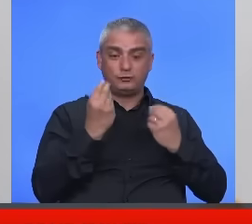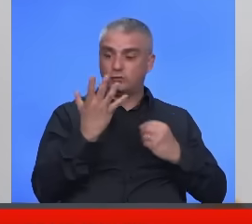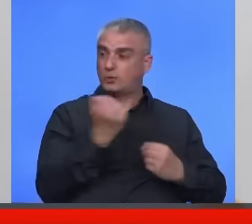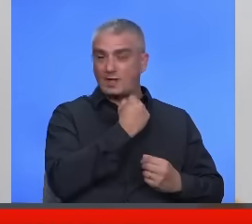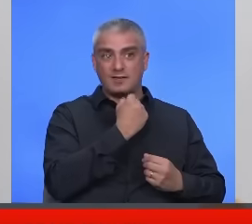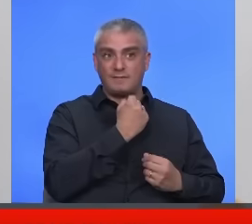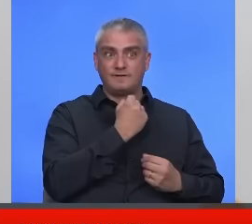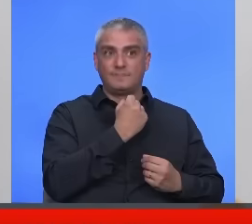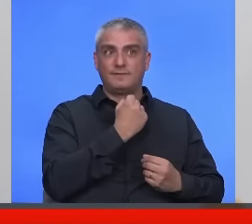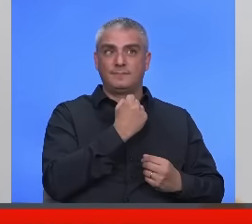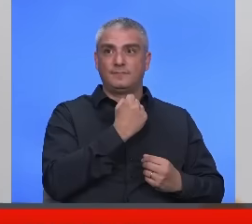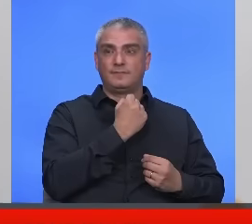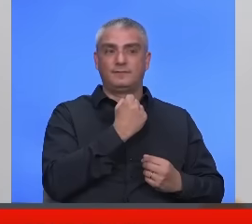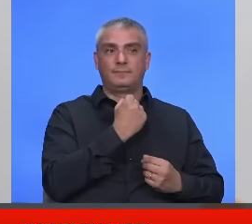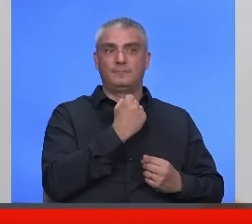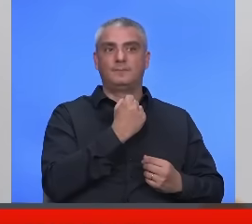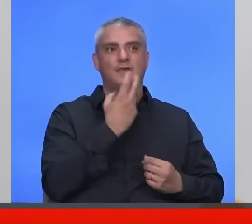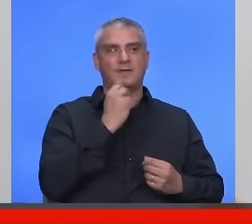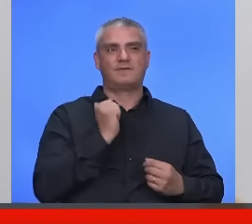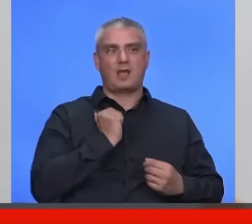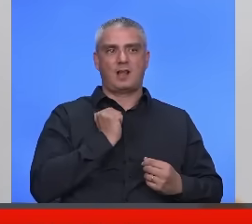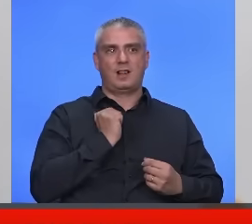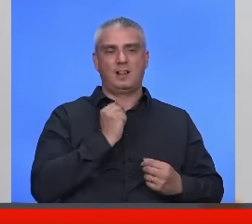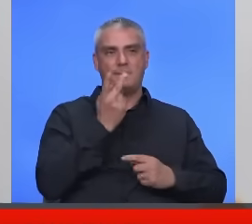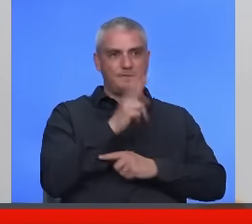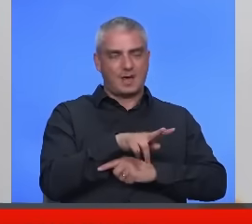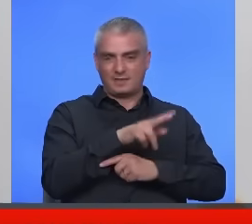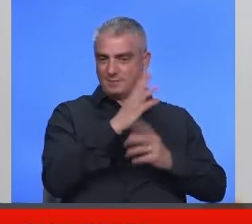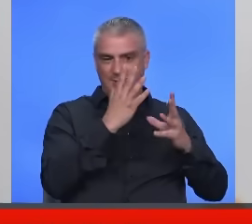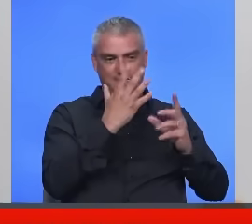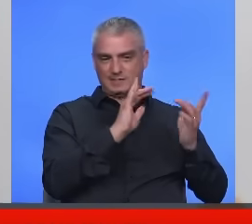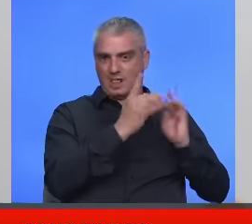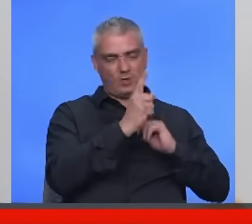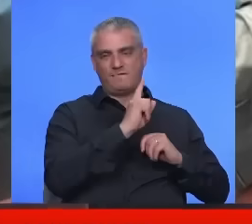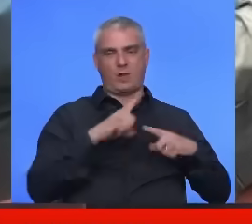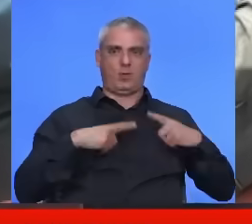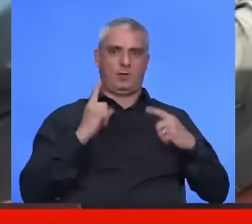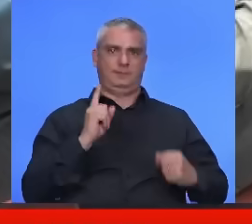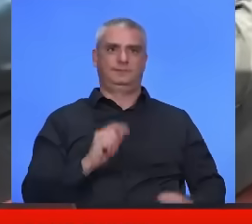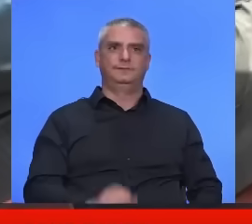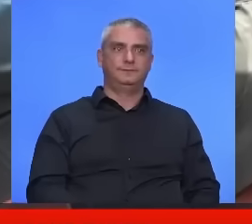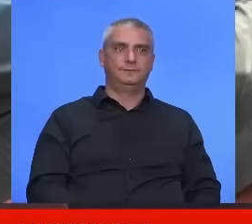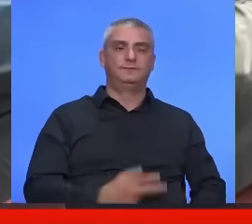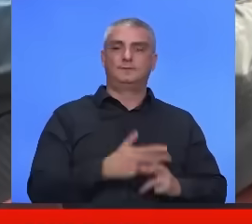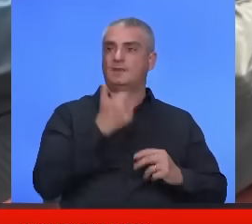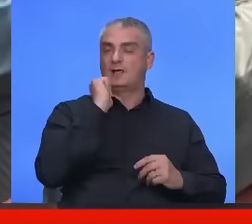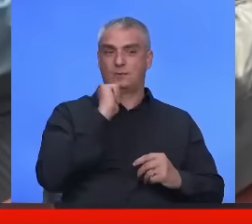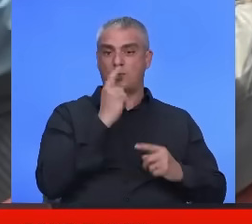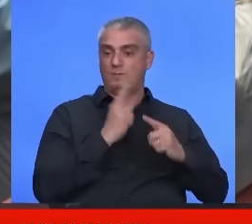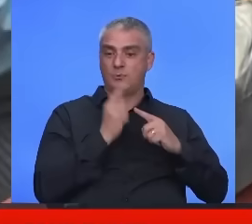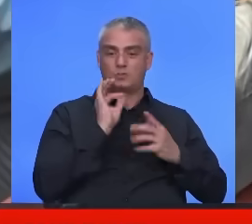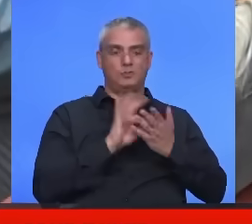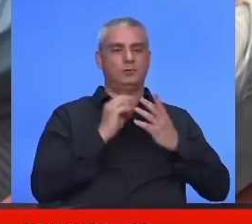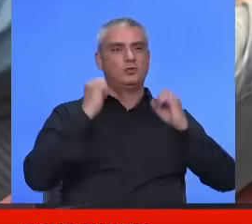יחטף, עדיף חייל צהל ללא רוח חיים בידי האויב. רק אתמול, בדיוק ביום